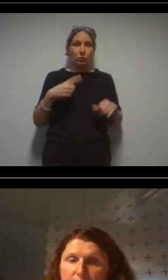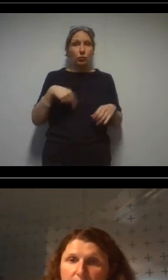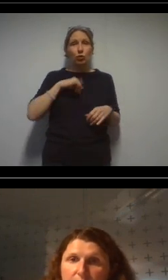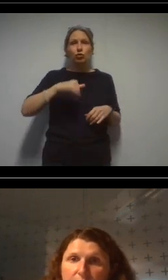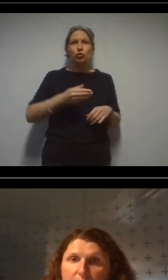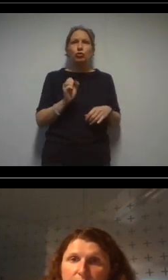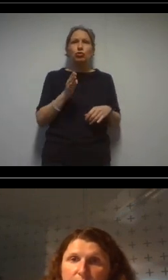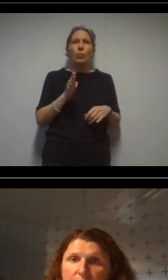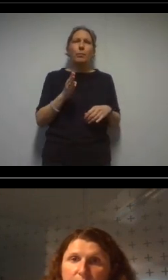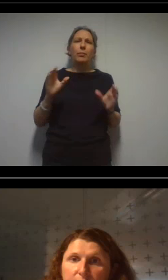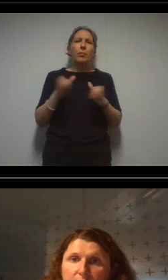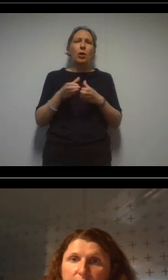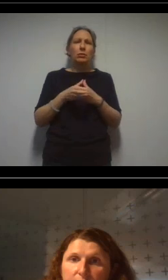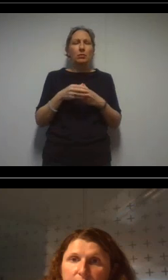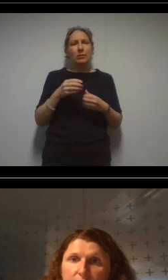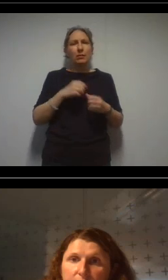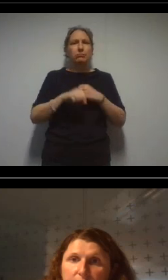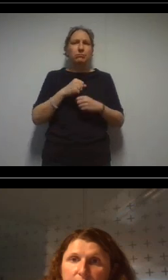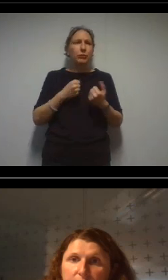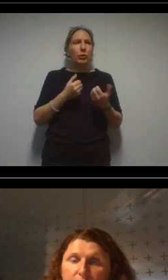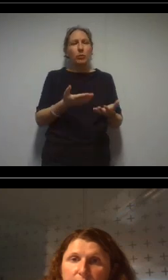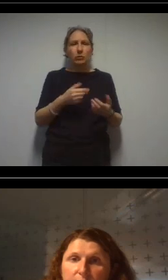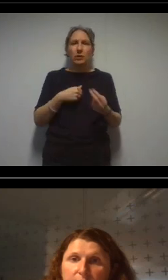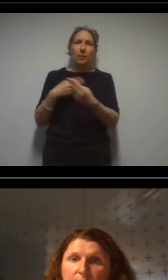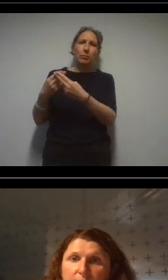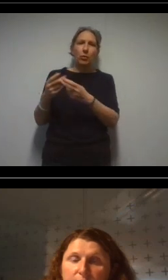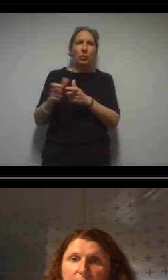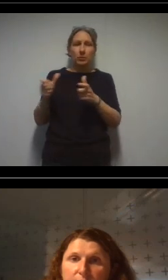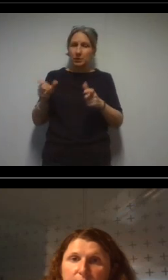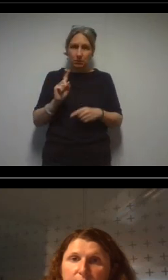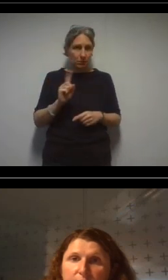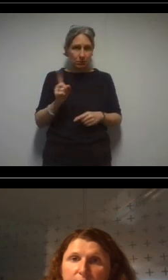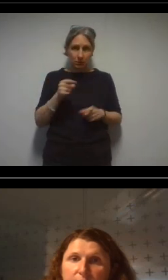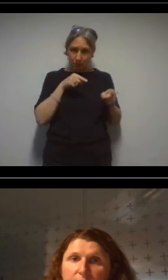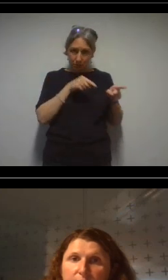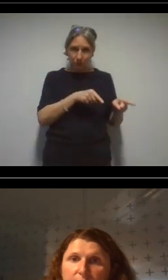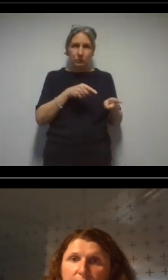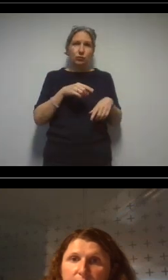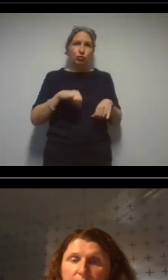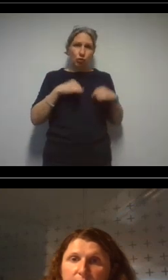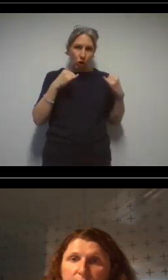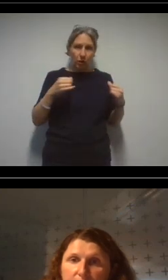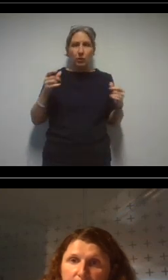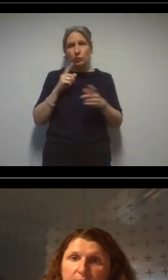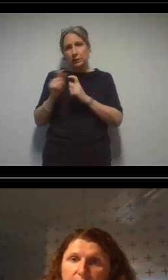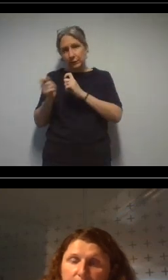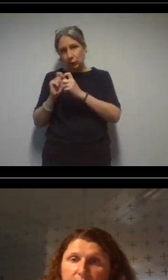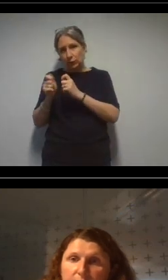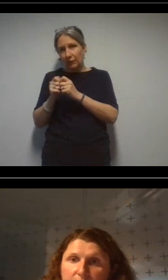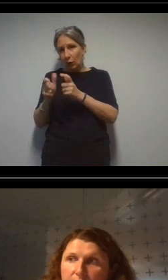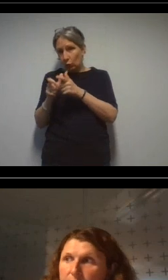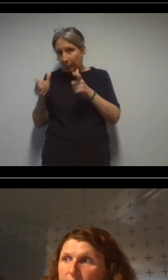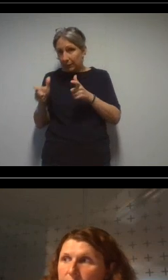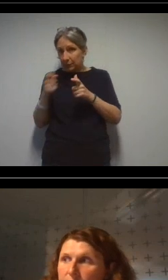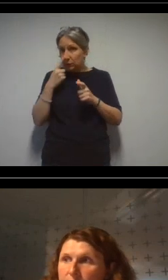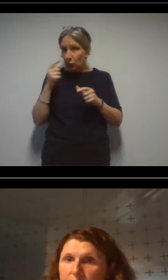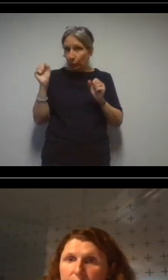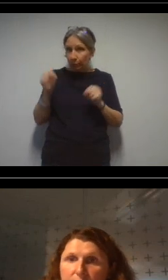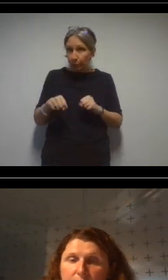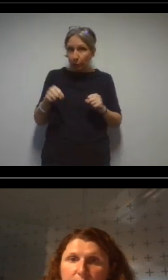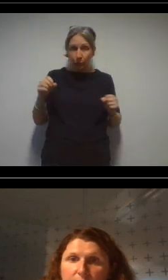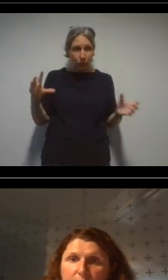l'état aux offres d'emploi des entreprises, c'est vraiment on part du besoin de jeunes et on voit auprès des entreprises ce qui est possible de faire et comment